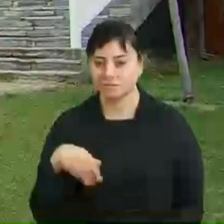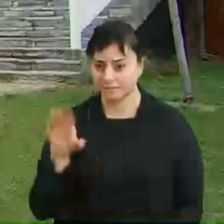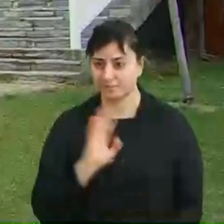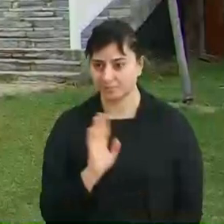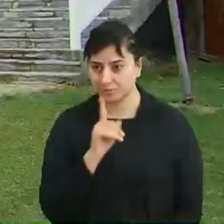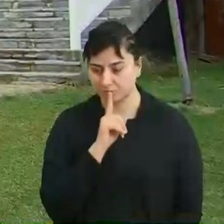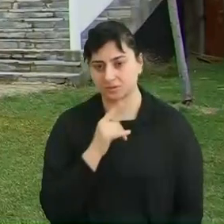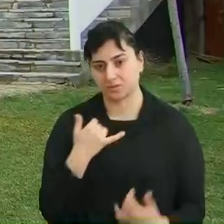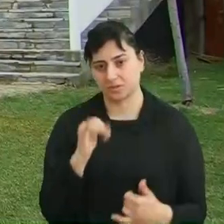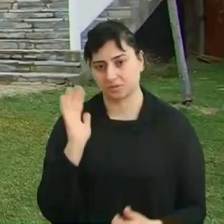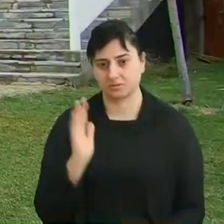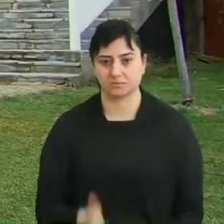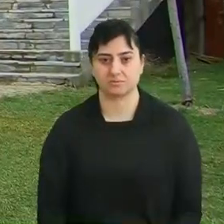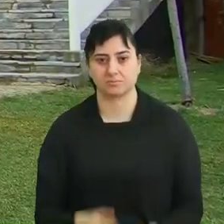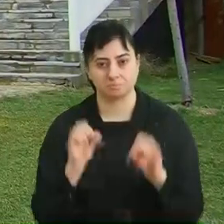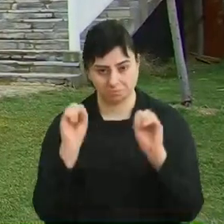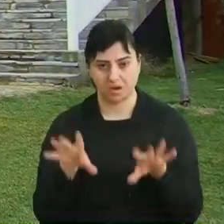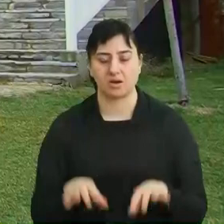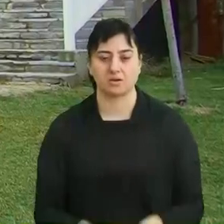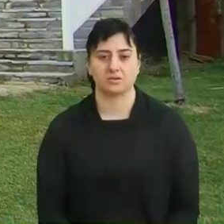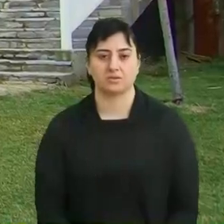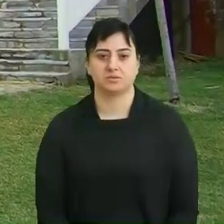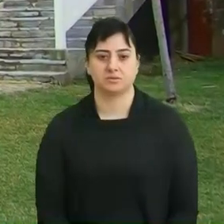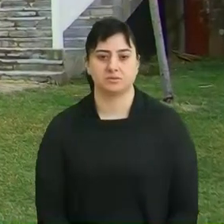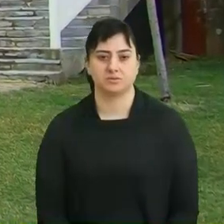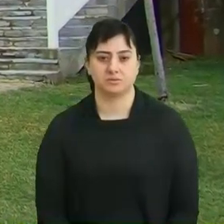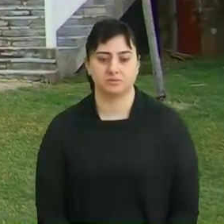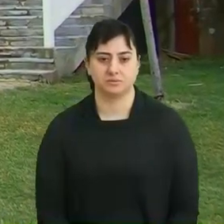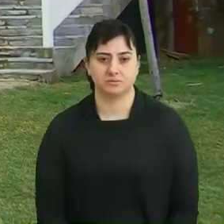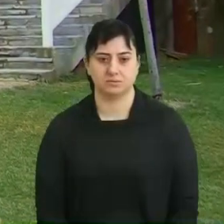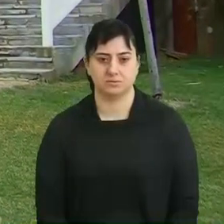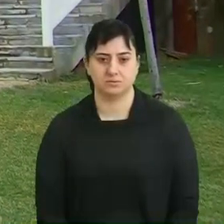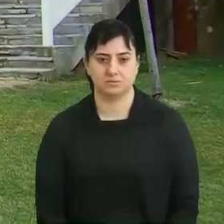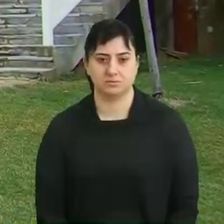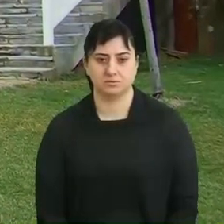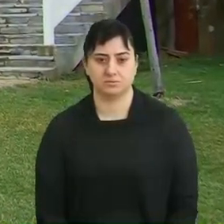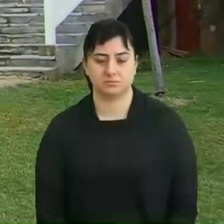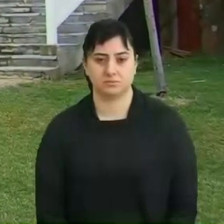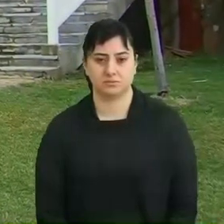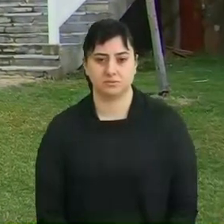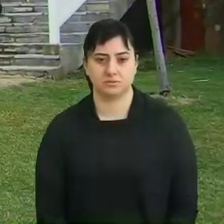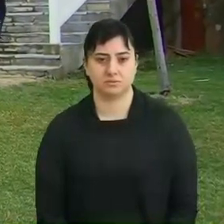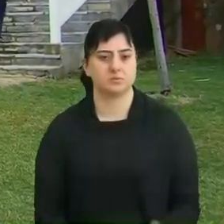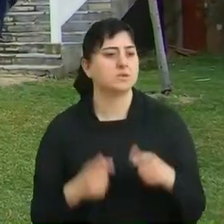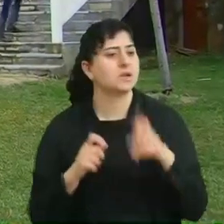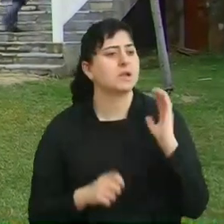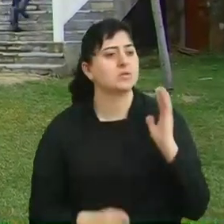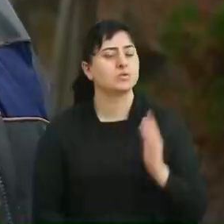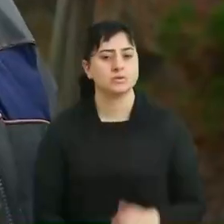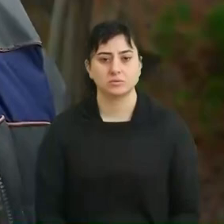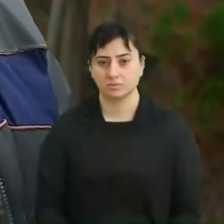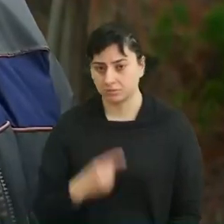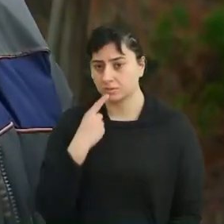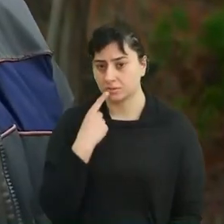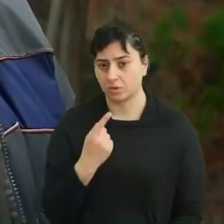gidiyor, tatile gidecek kız, bırak. Öyle. Ha. Nereye gidiyormuş enişte?